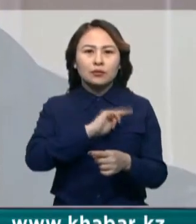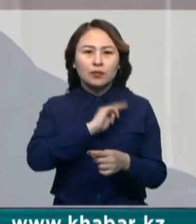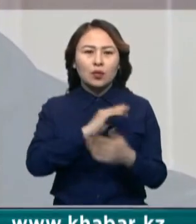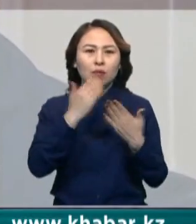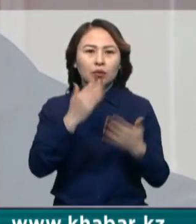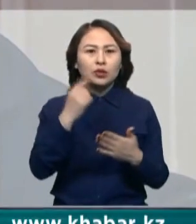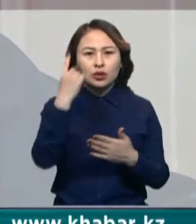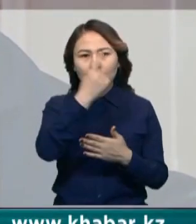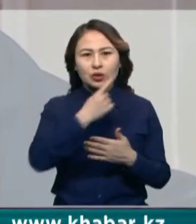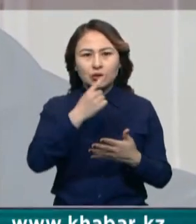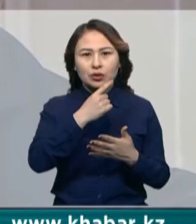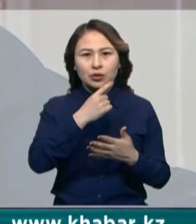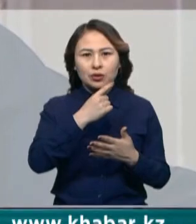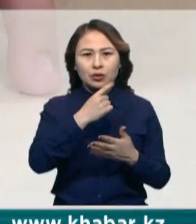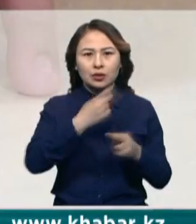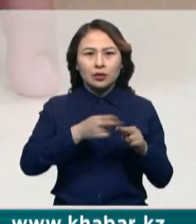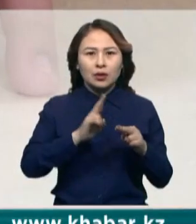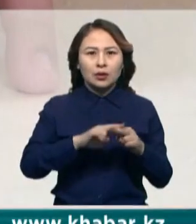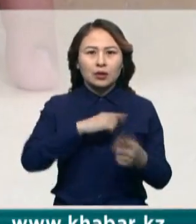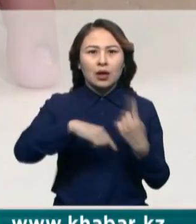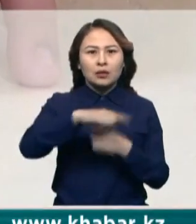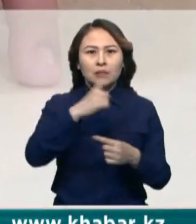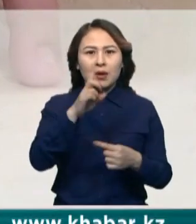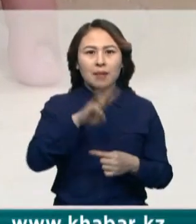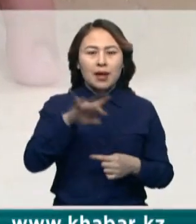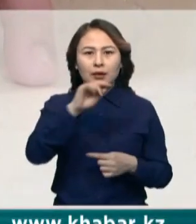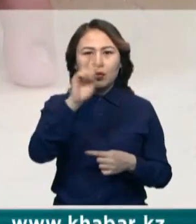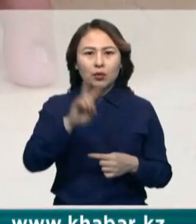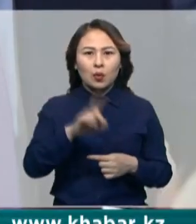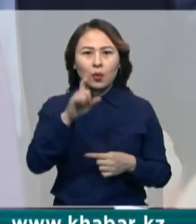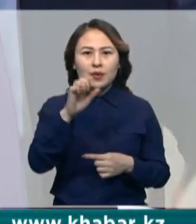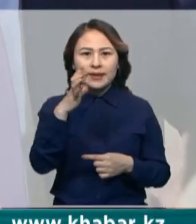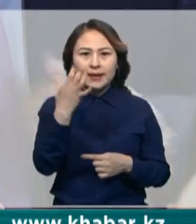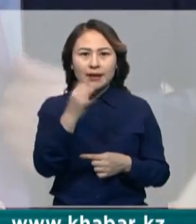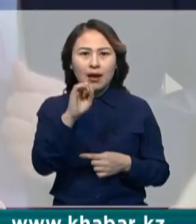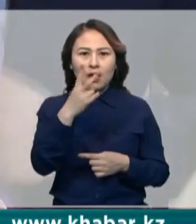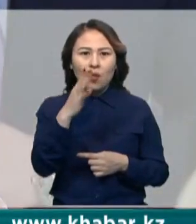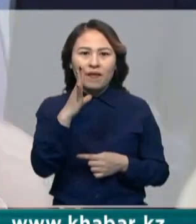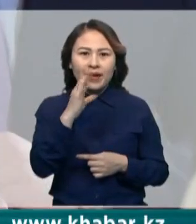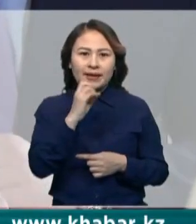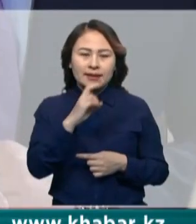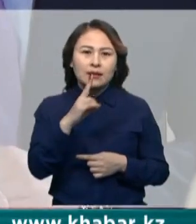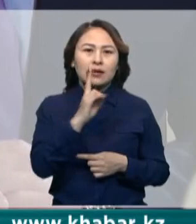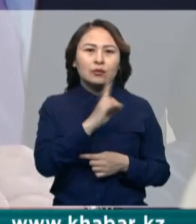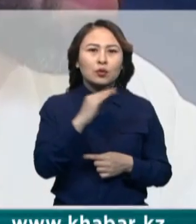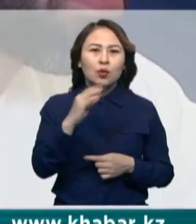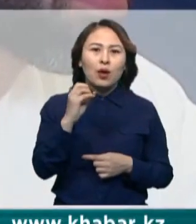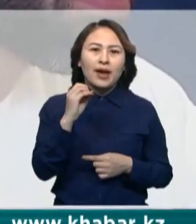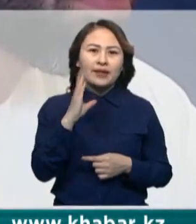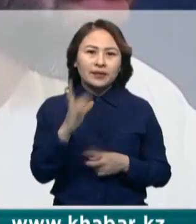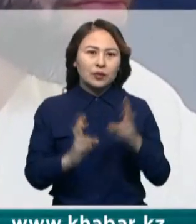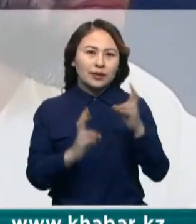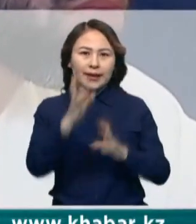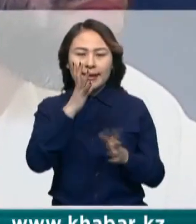келеді. Оның 10 жылдық айналымы 1 миллиард доллардан асады. Хусейн Әл-Новейс Қасым Жомарт Тоқаевқа